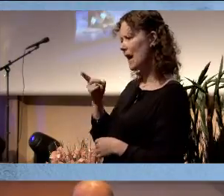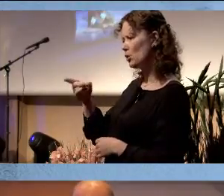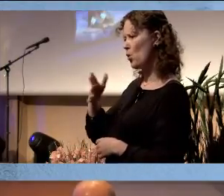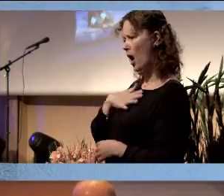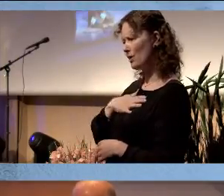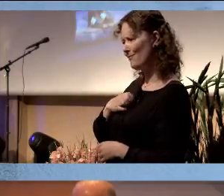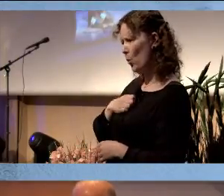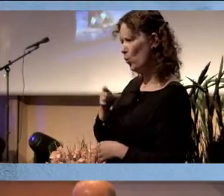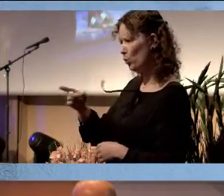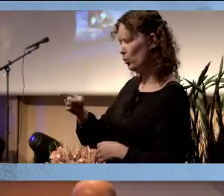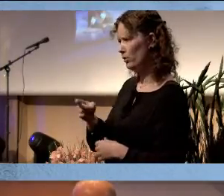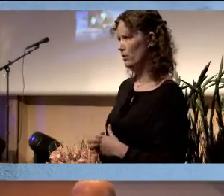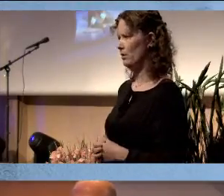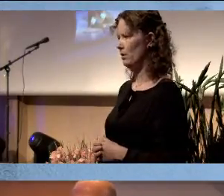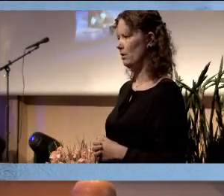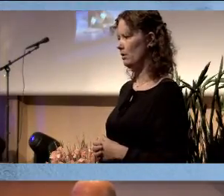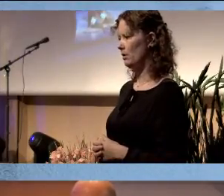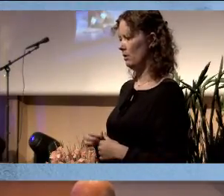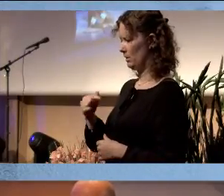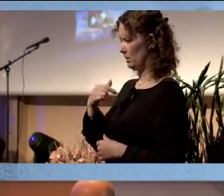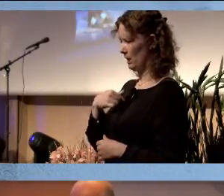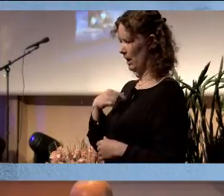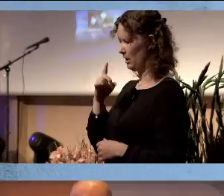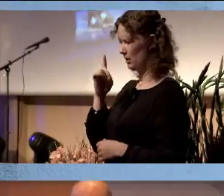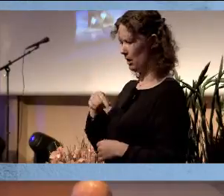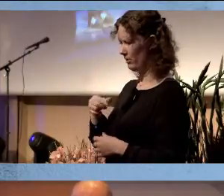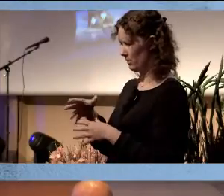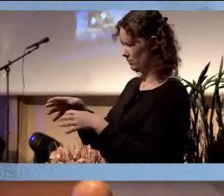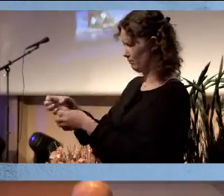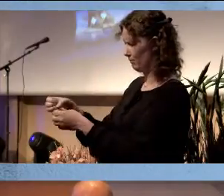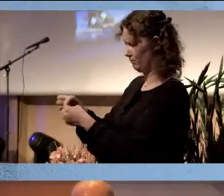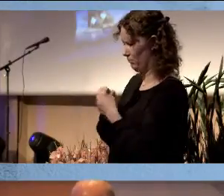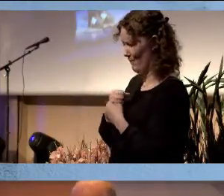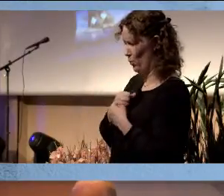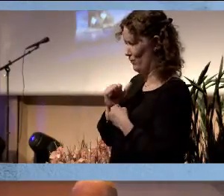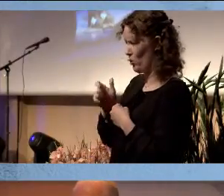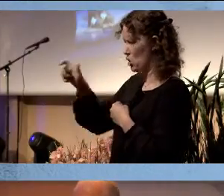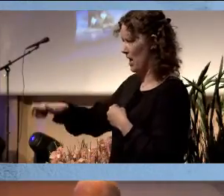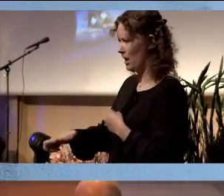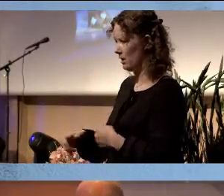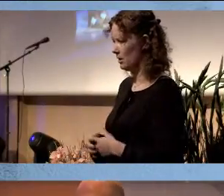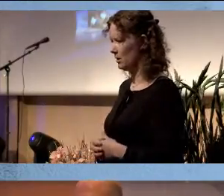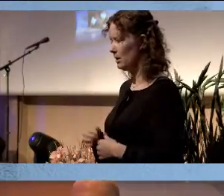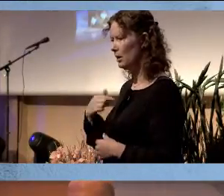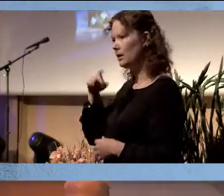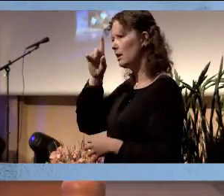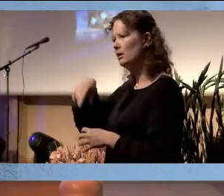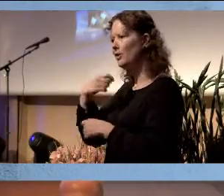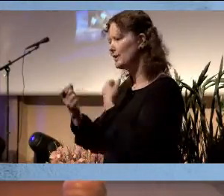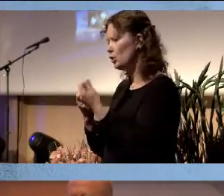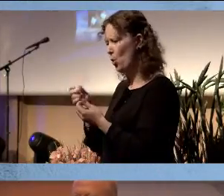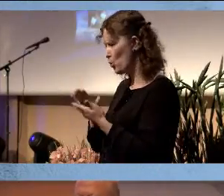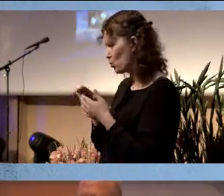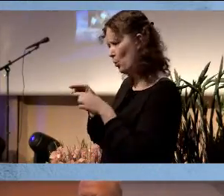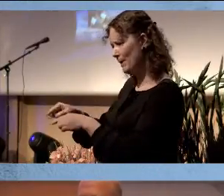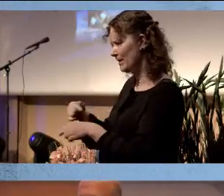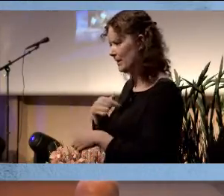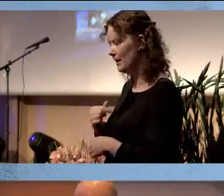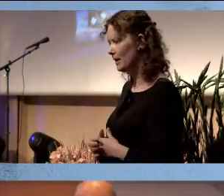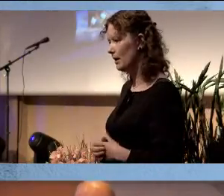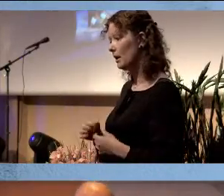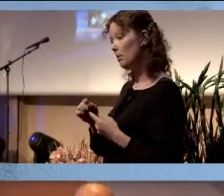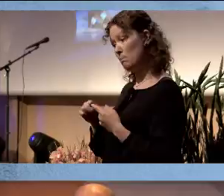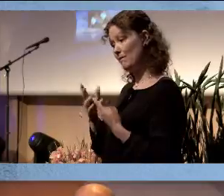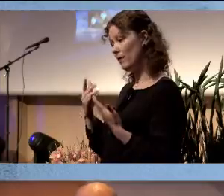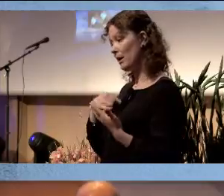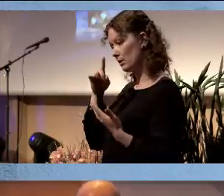vondt. Jeg kan ikke ha vondt for deg. Jeg kan ikke gjøre noe med det, men